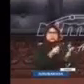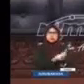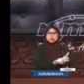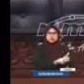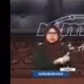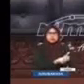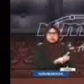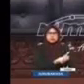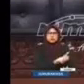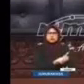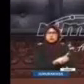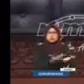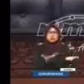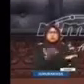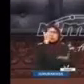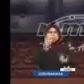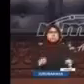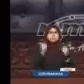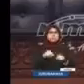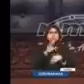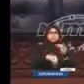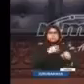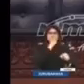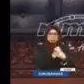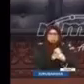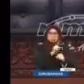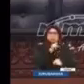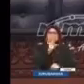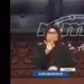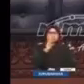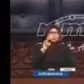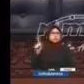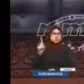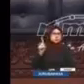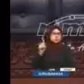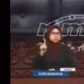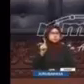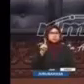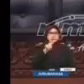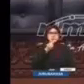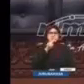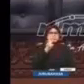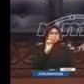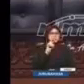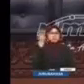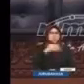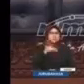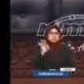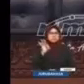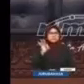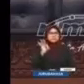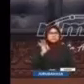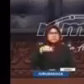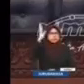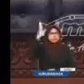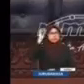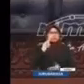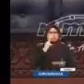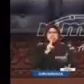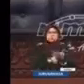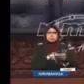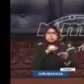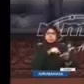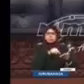Keuangan Apa sebab pada tahun 1971 29 September dibentangkan warta